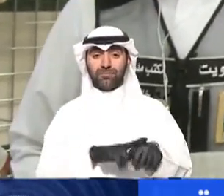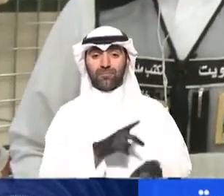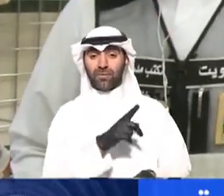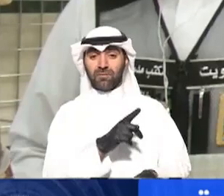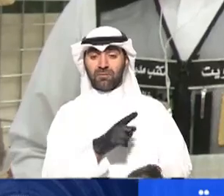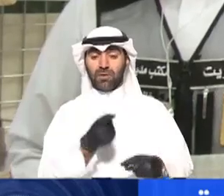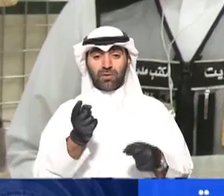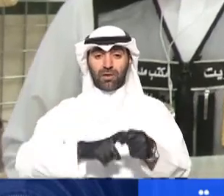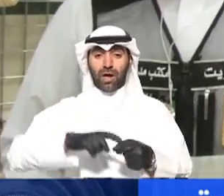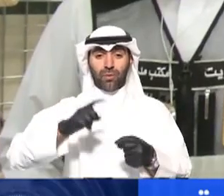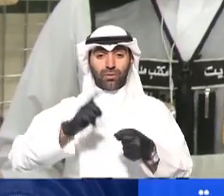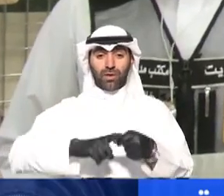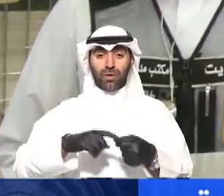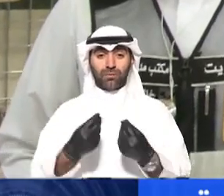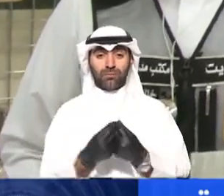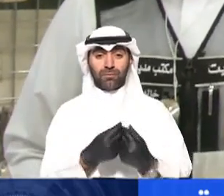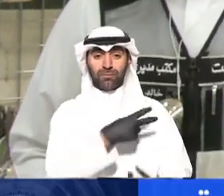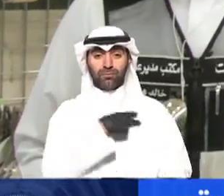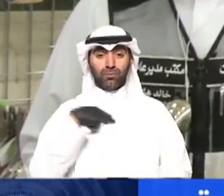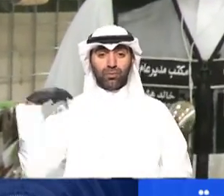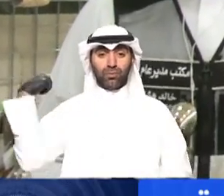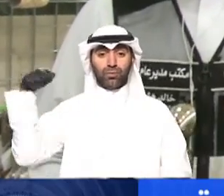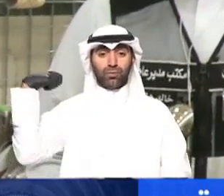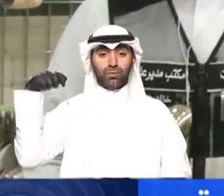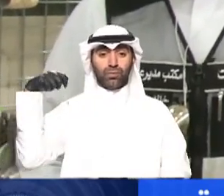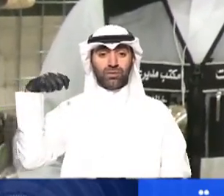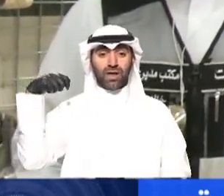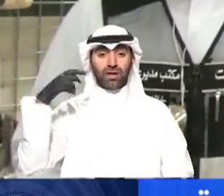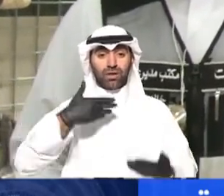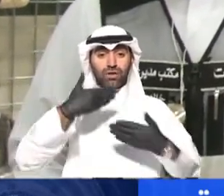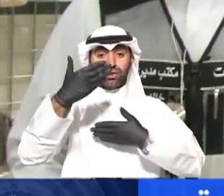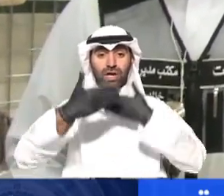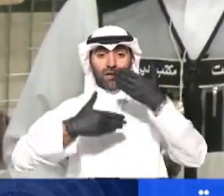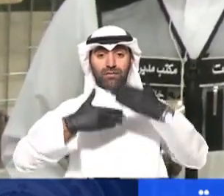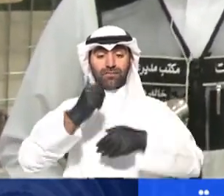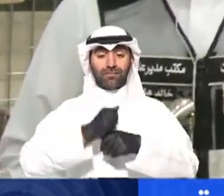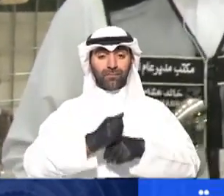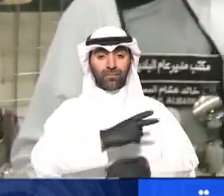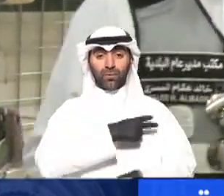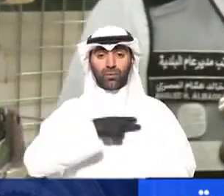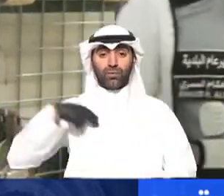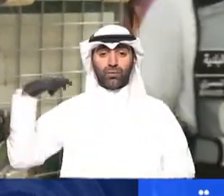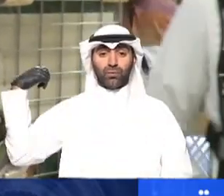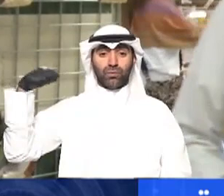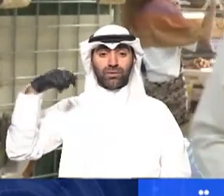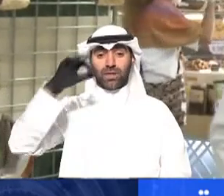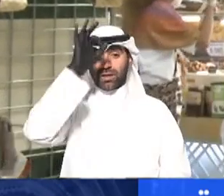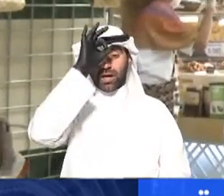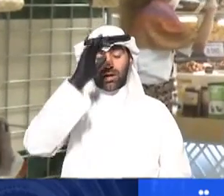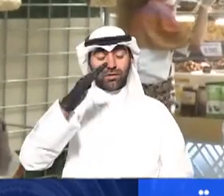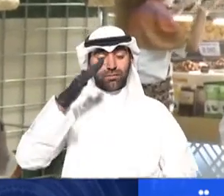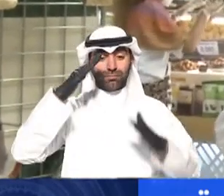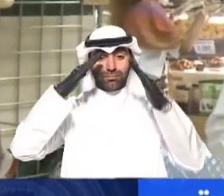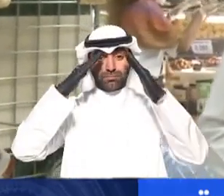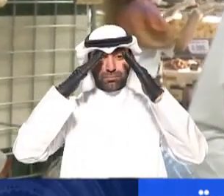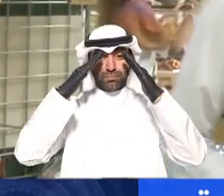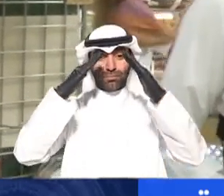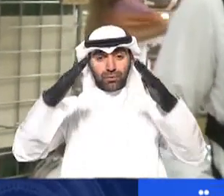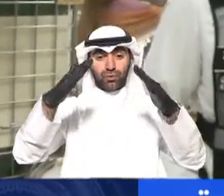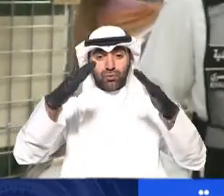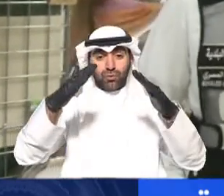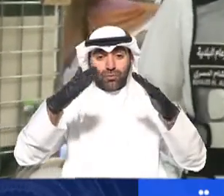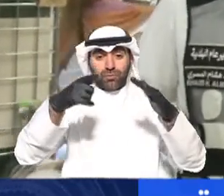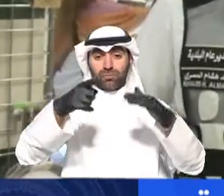التجاره، وزاره الداخليه مشكورين، انتم شايفينهم موجودين في كل سوق موازي لدعم شباب البلديه في تنظيم. نسمع